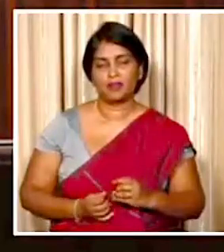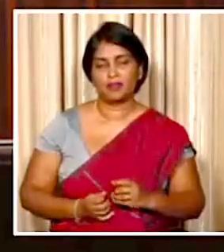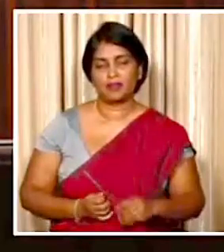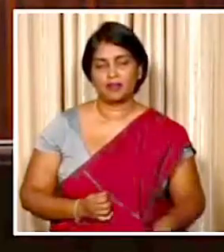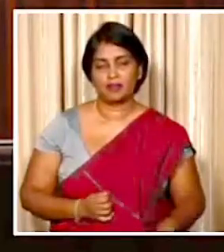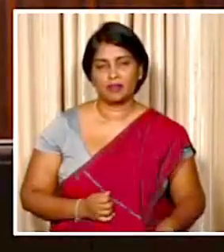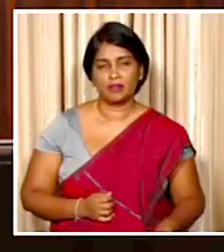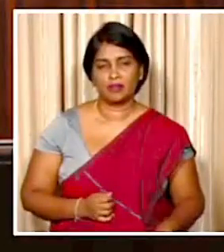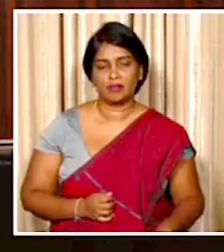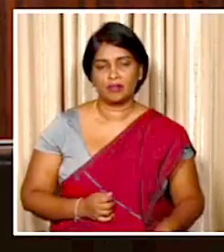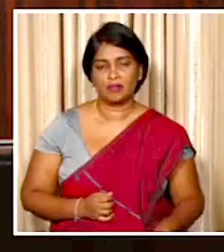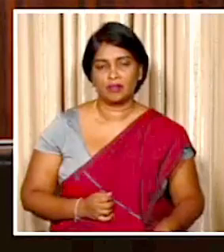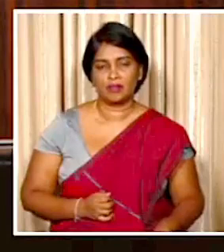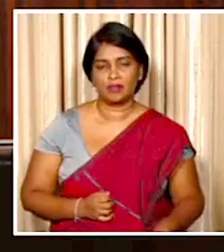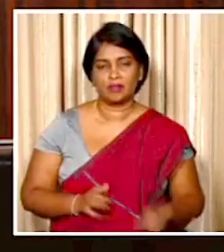మంత్రితుమా